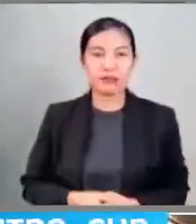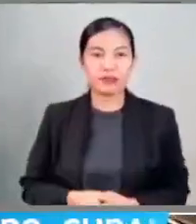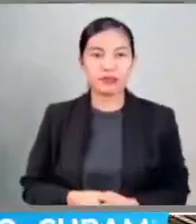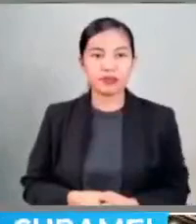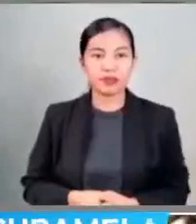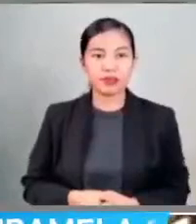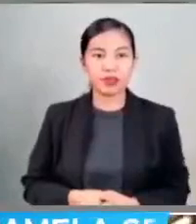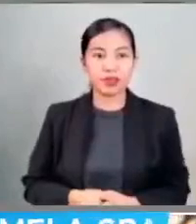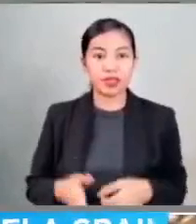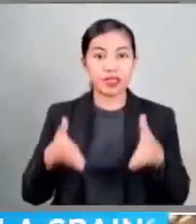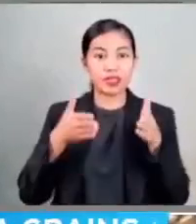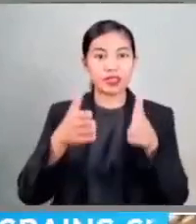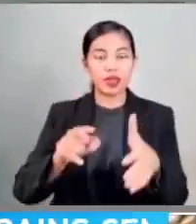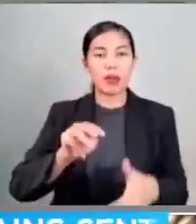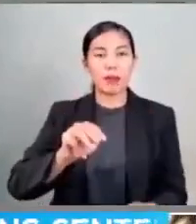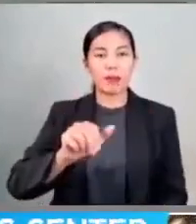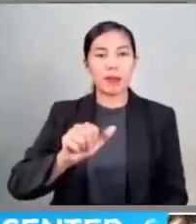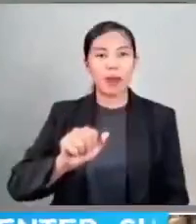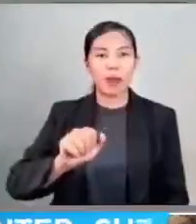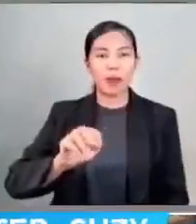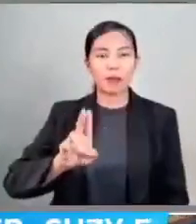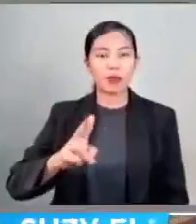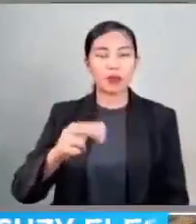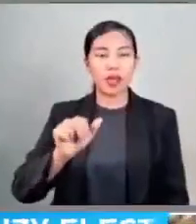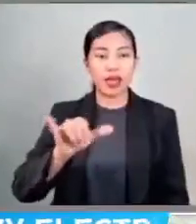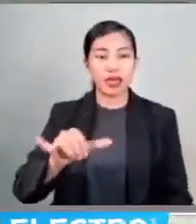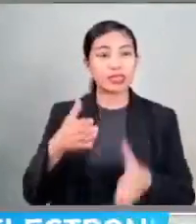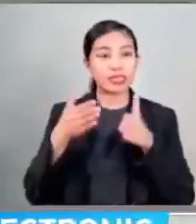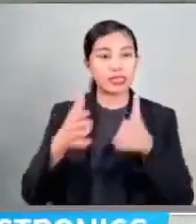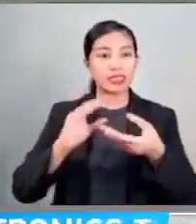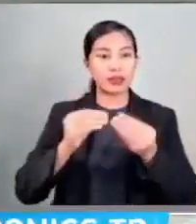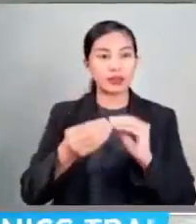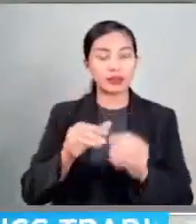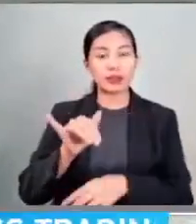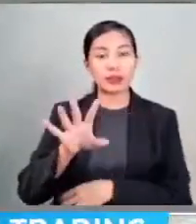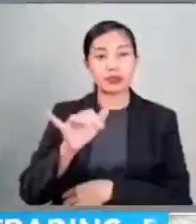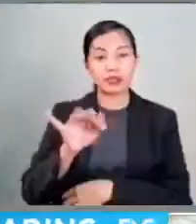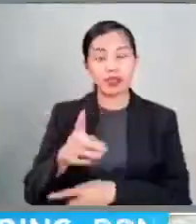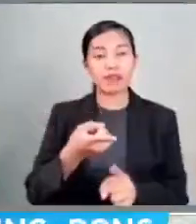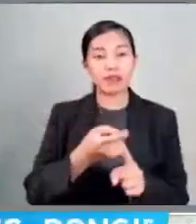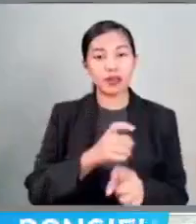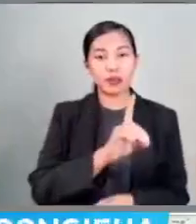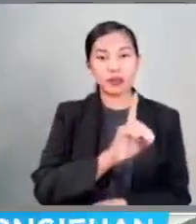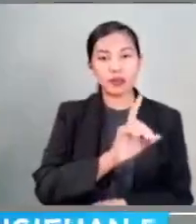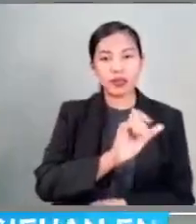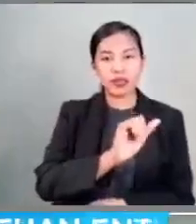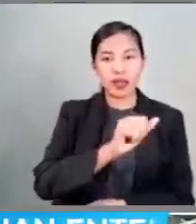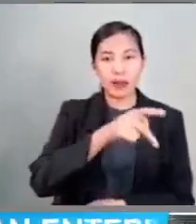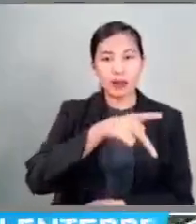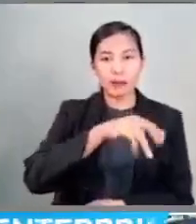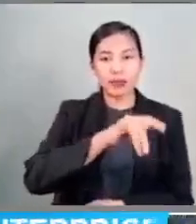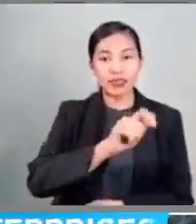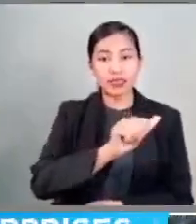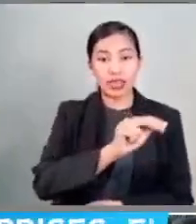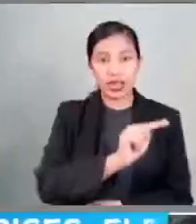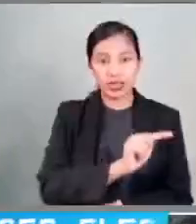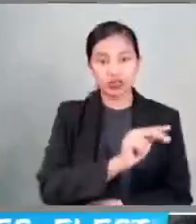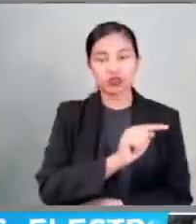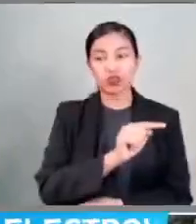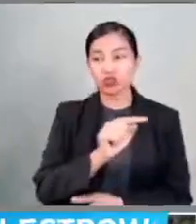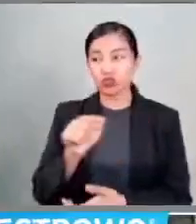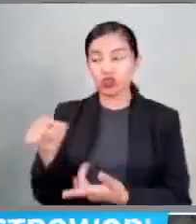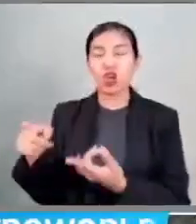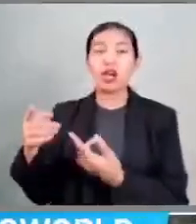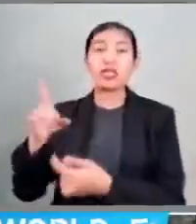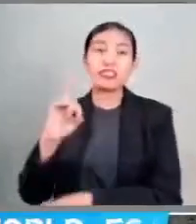15. Ito po ay yung from Dapitan to Dagupan in Tondo to Divisoria, no? So,